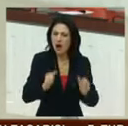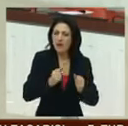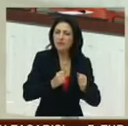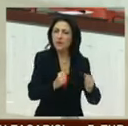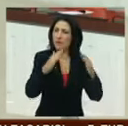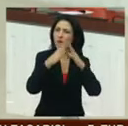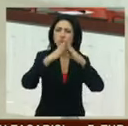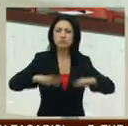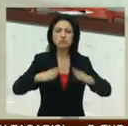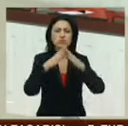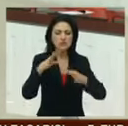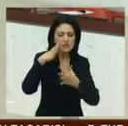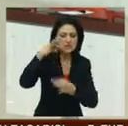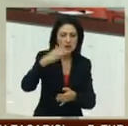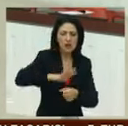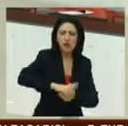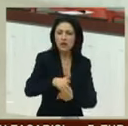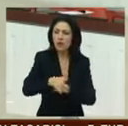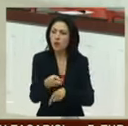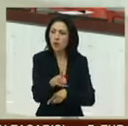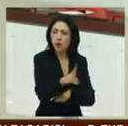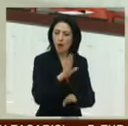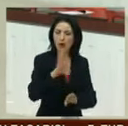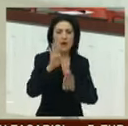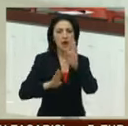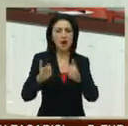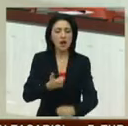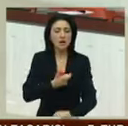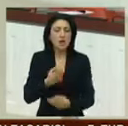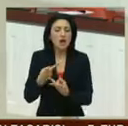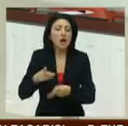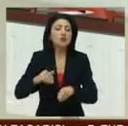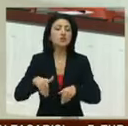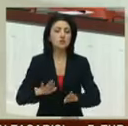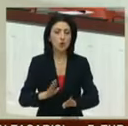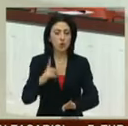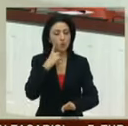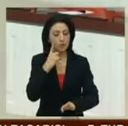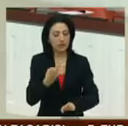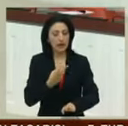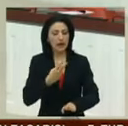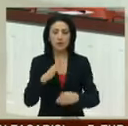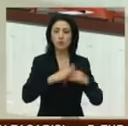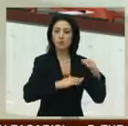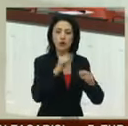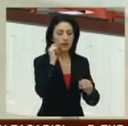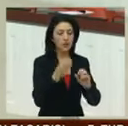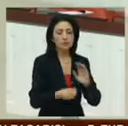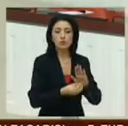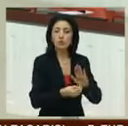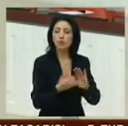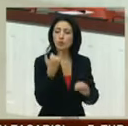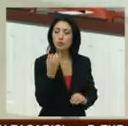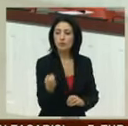binalar yerde, insanlar altında ama kamu ihale yasası açılmıyor. Çünkü hükümet yoluna kendi müteahhidiyle devam etmek